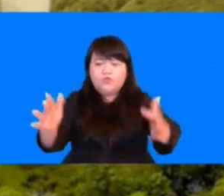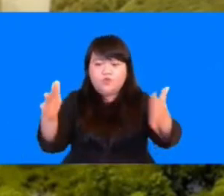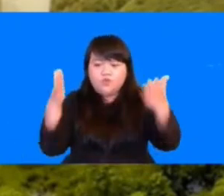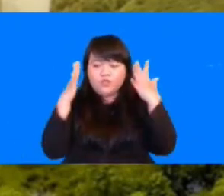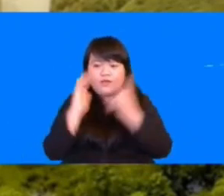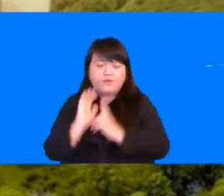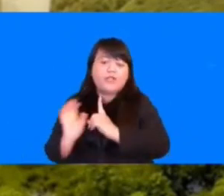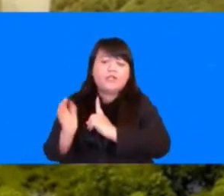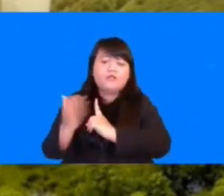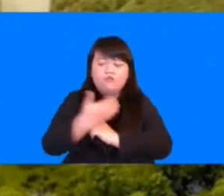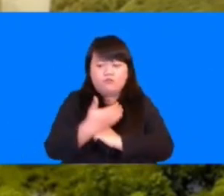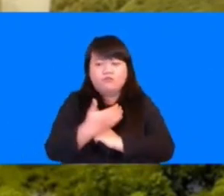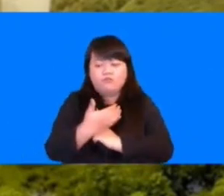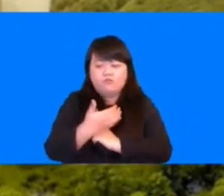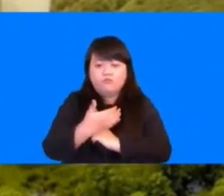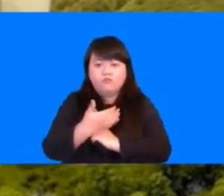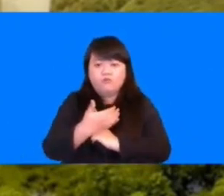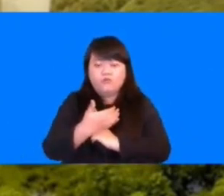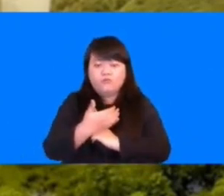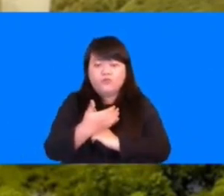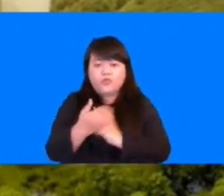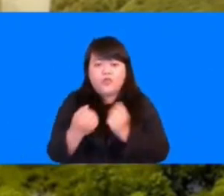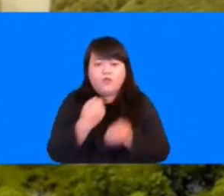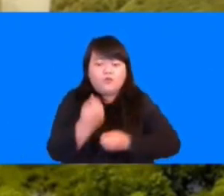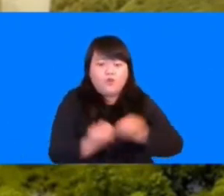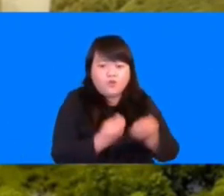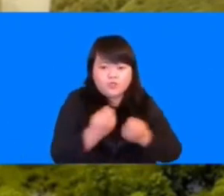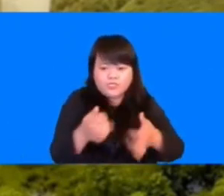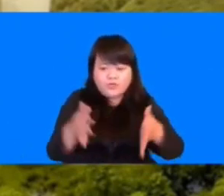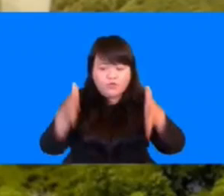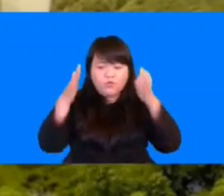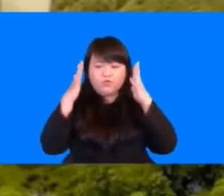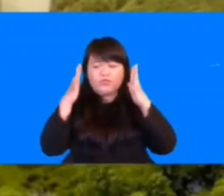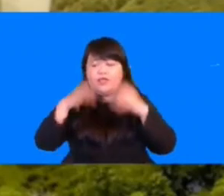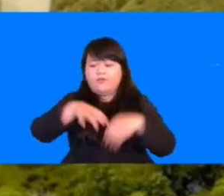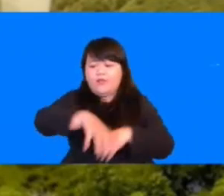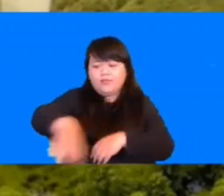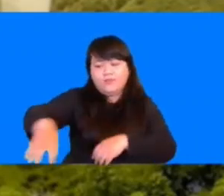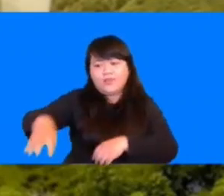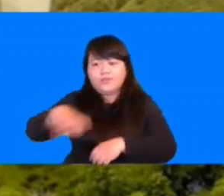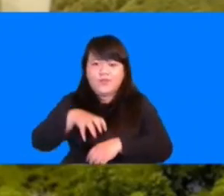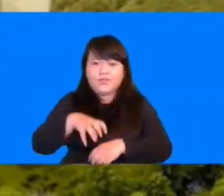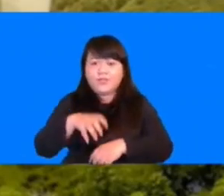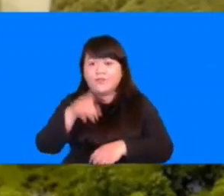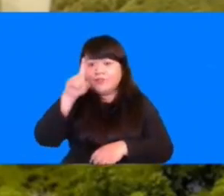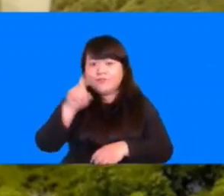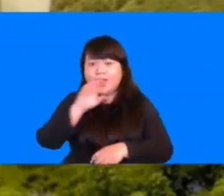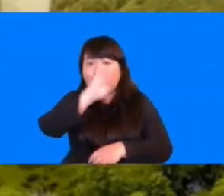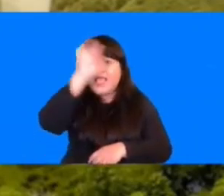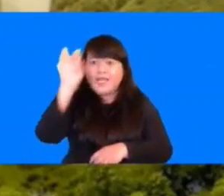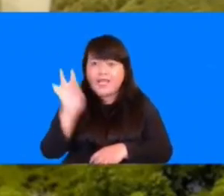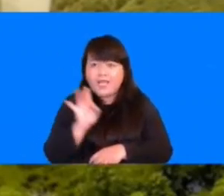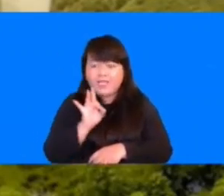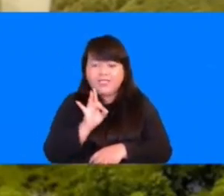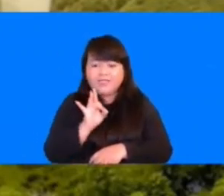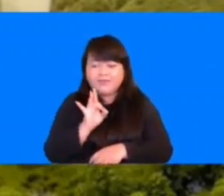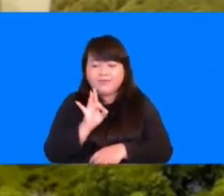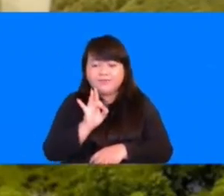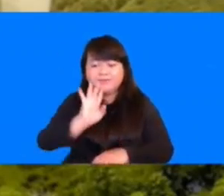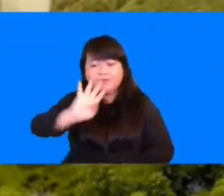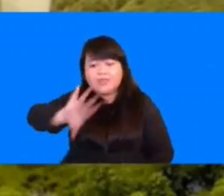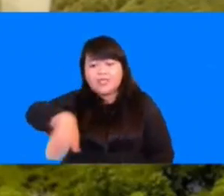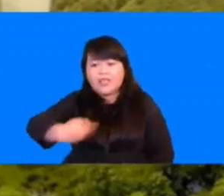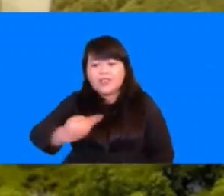konservasi, hutan lindung, hutan produksi, dan areal penggunaan lain. Pada